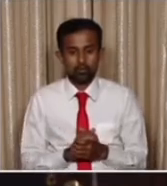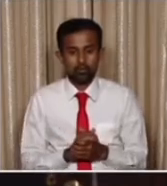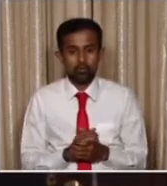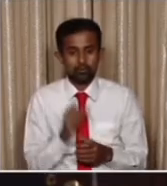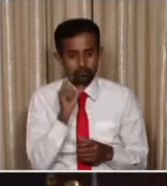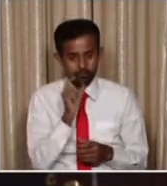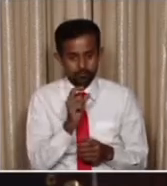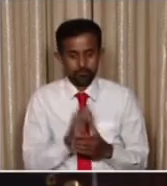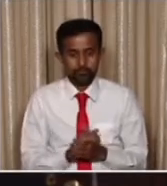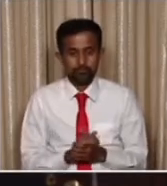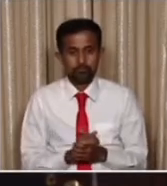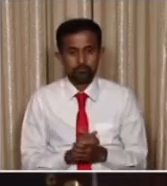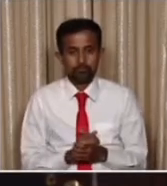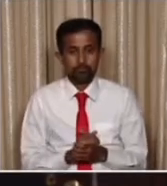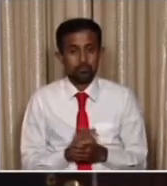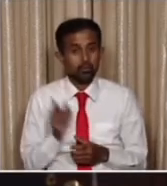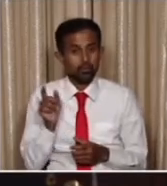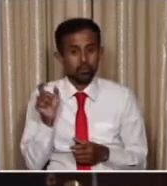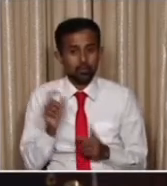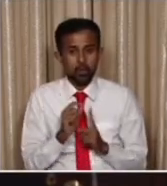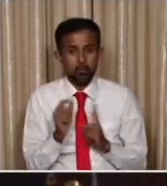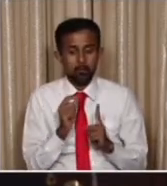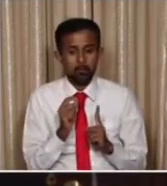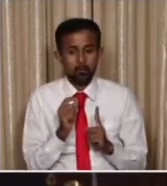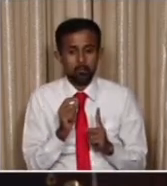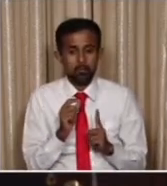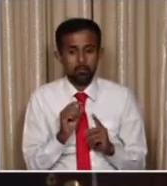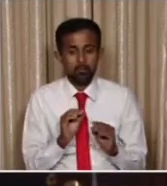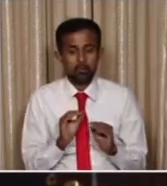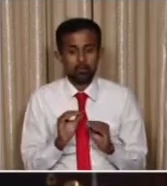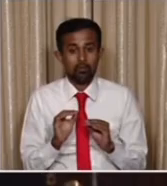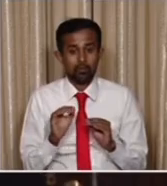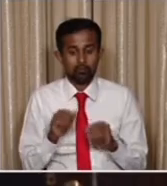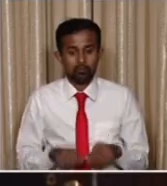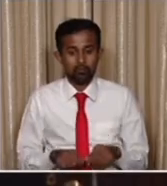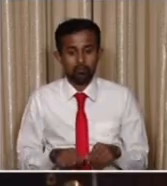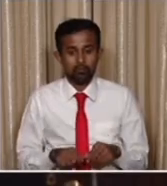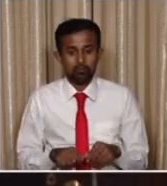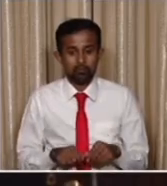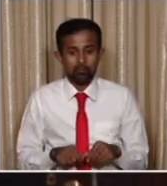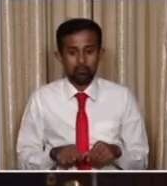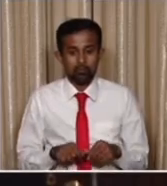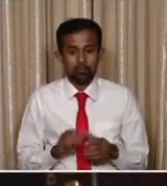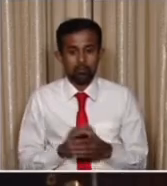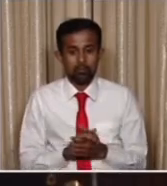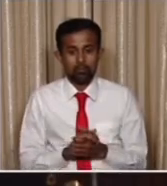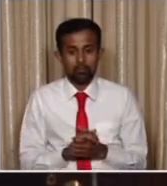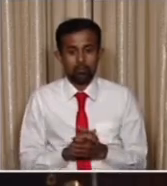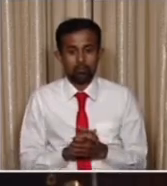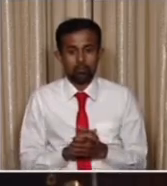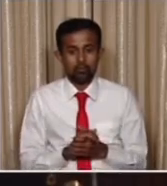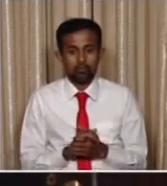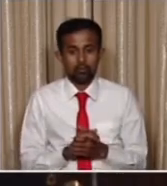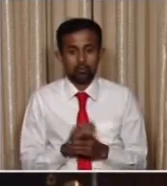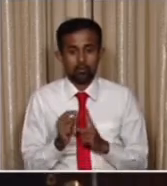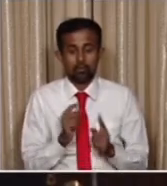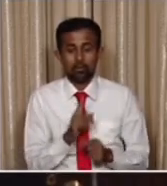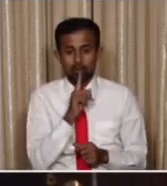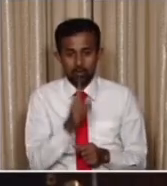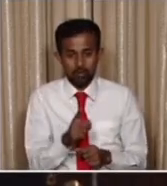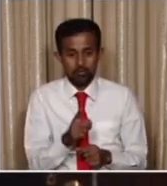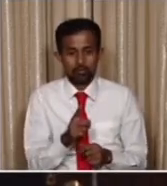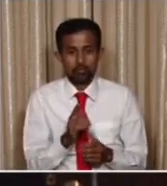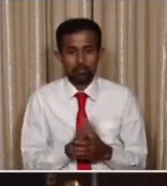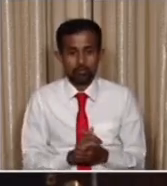බැලුවේ. ඇත්තරම එතුමා පාර්ලිමේන්තුවේ දිසා පිටතදී මේකට පණිවිඩ ගෙනවපු අපි සම්බන්ධයෙන් පාර්ලිමේන්තුවට කියපු කතාව අපිට